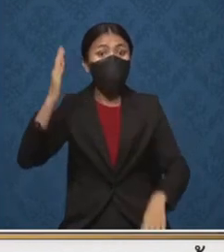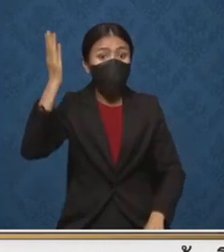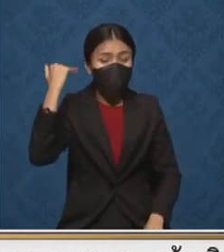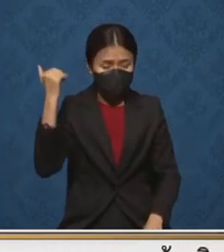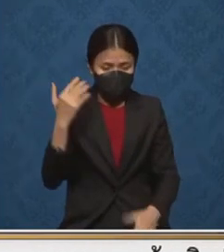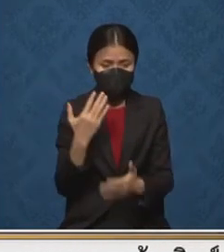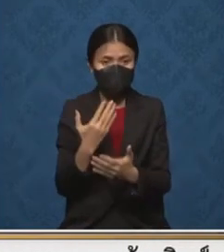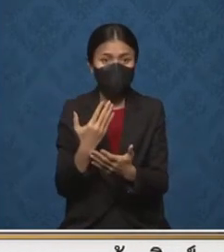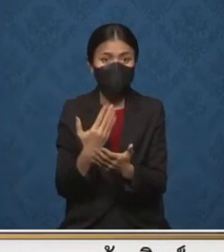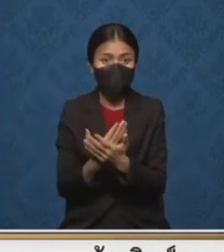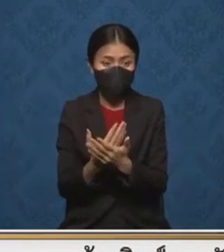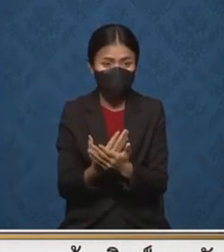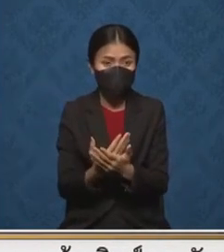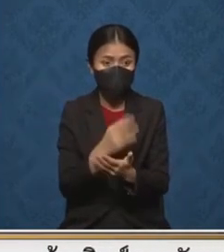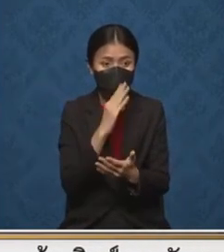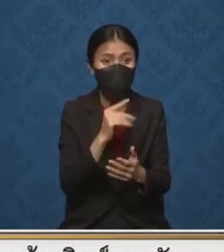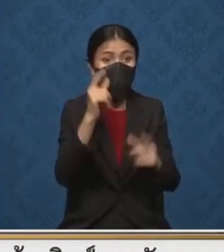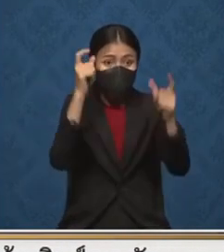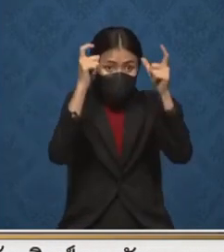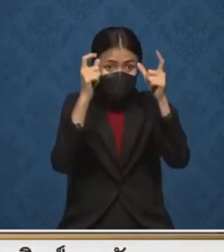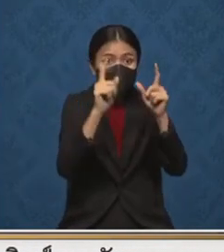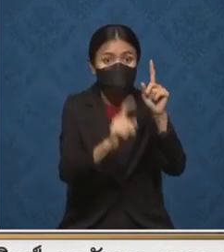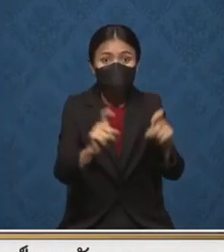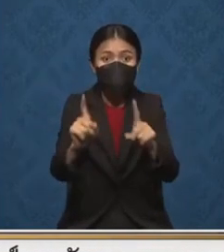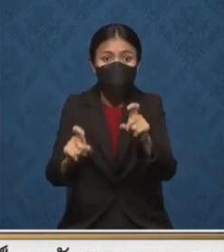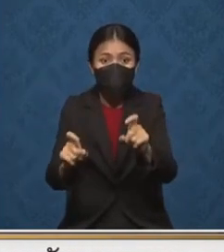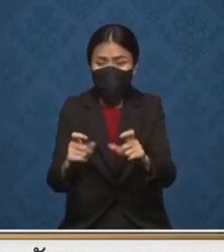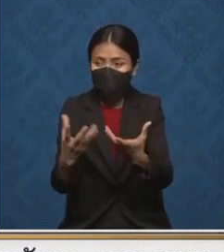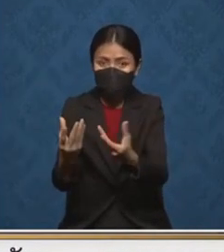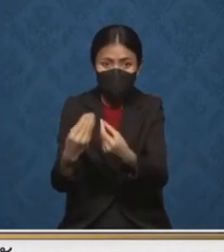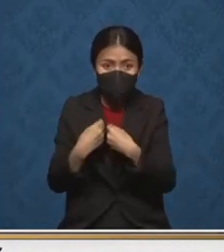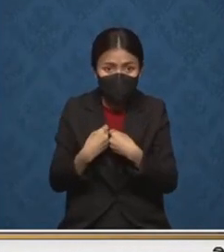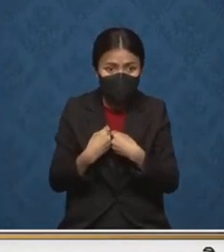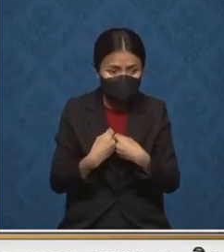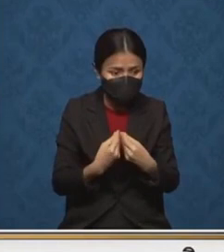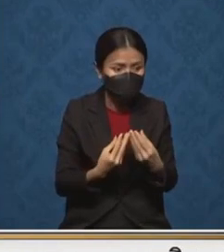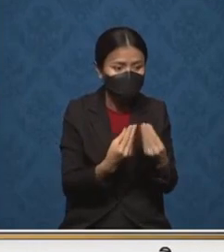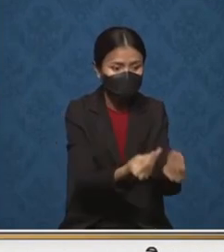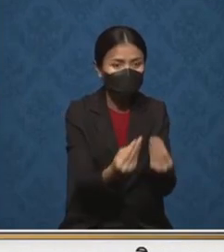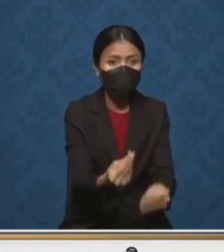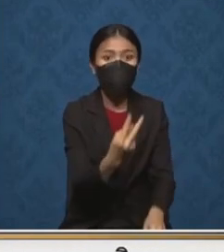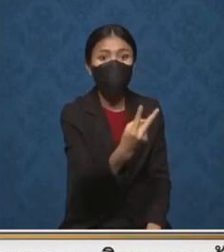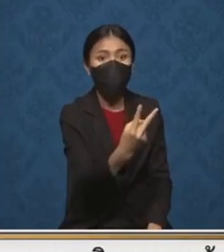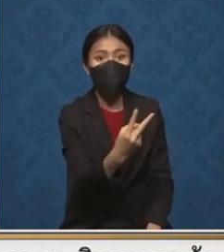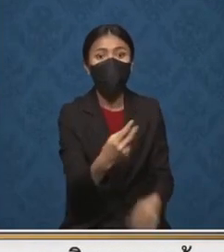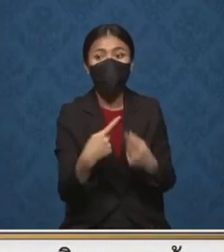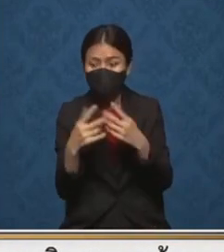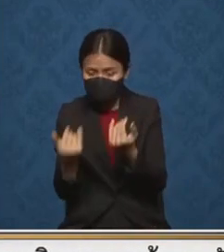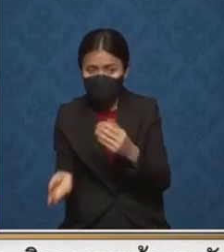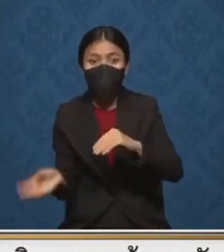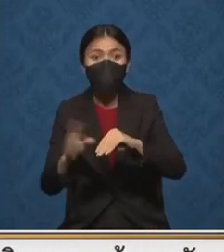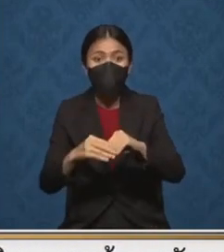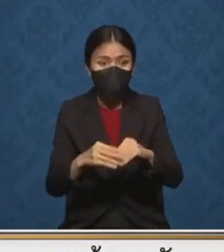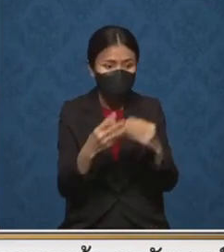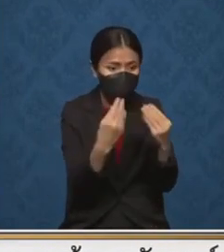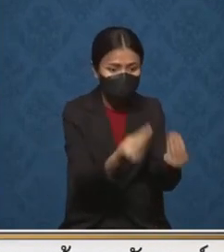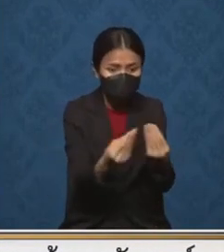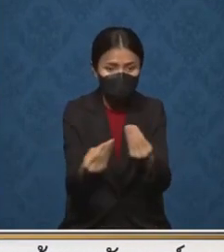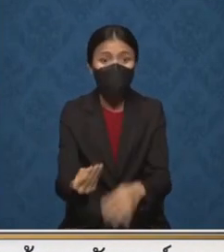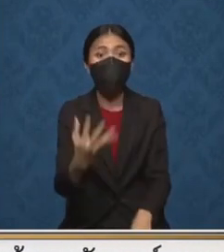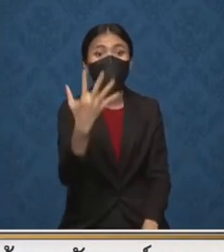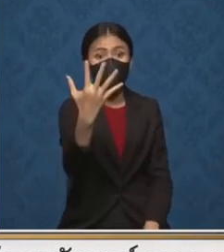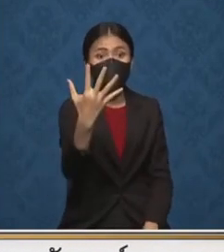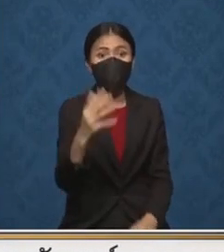ตัวแต่ขณะนี้ขยายไป 5ตัวแต่ในขณะเดียวกันผู้ที่เลี้ยง